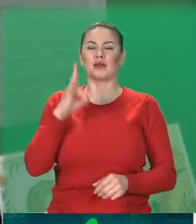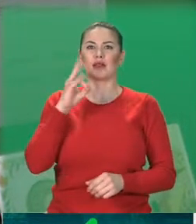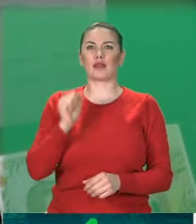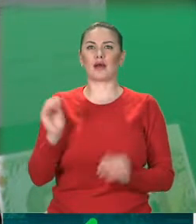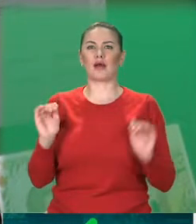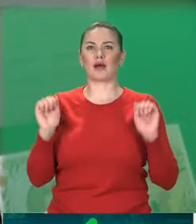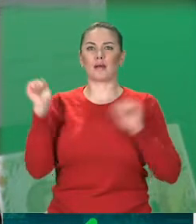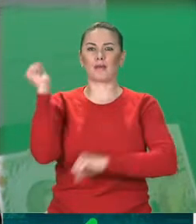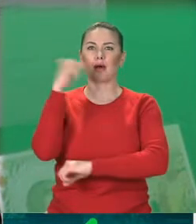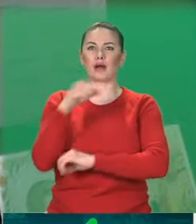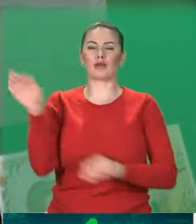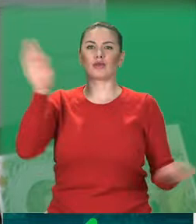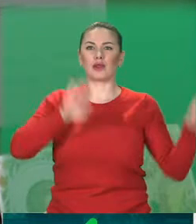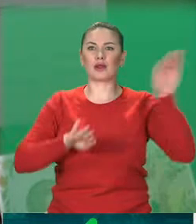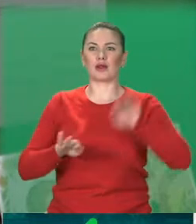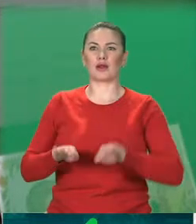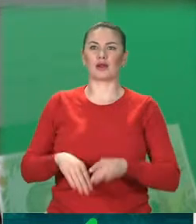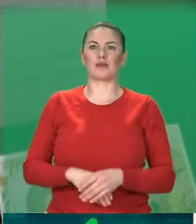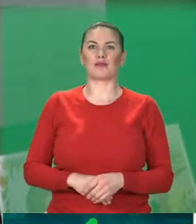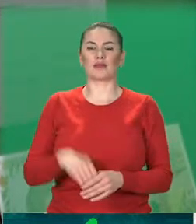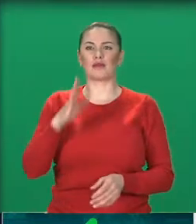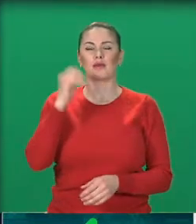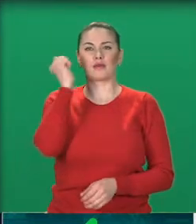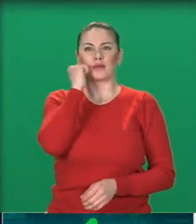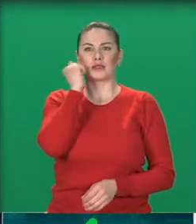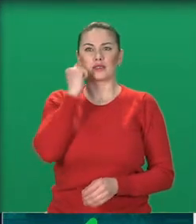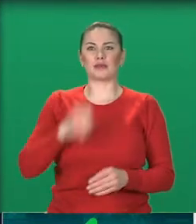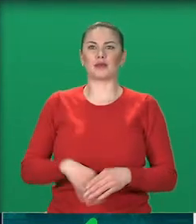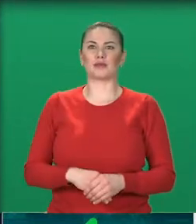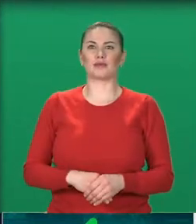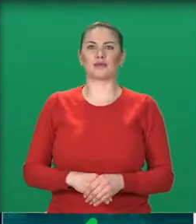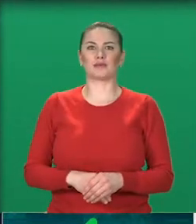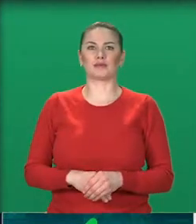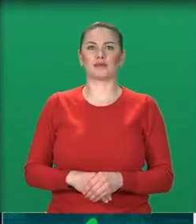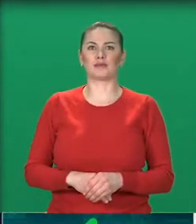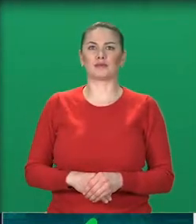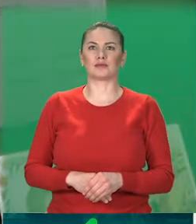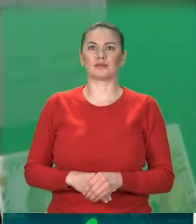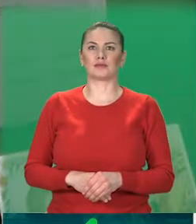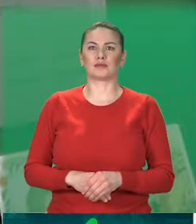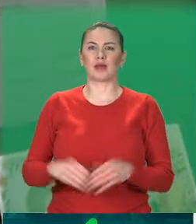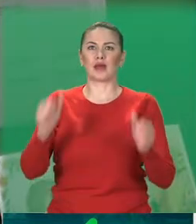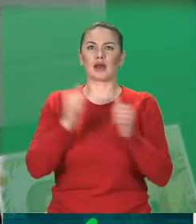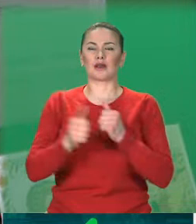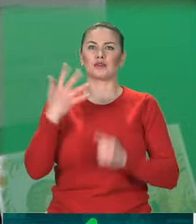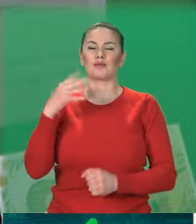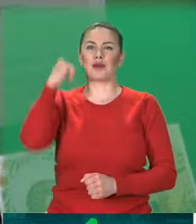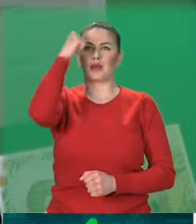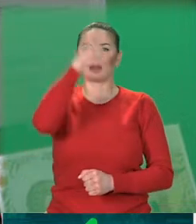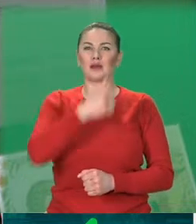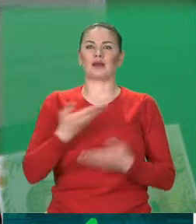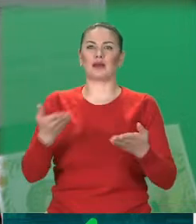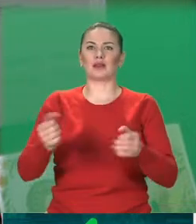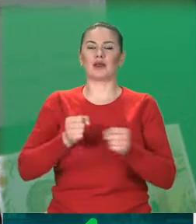с церемонией передачи символа эстафеты Центральному музею Великой Отечественной войны. Проходя каждые 5 лет, эстафета стала доброй